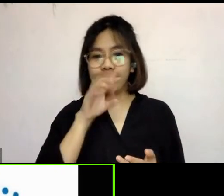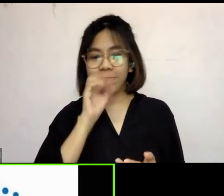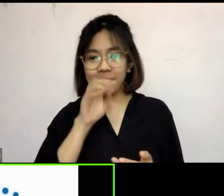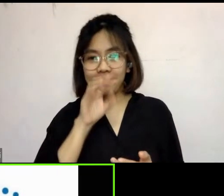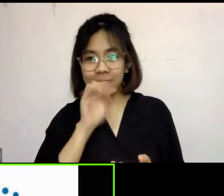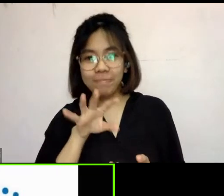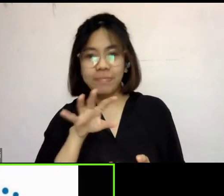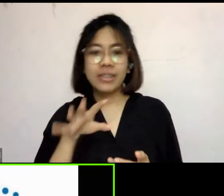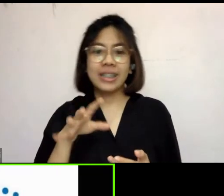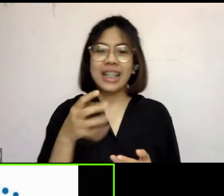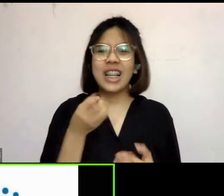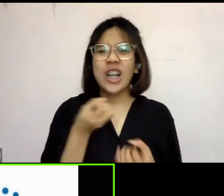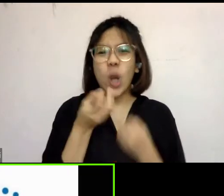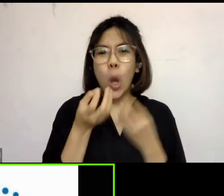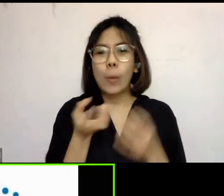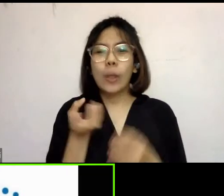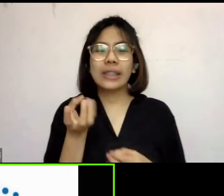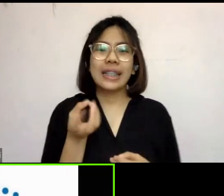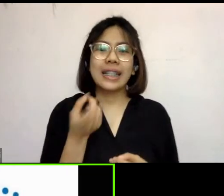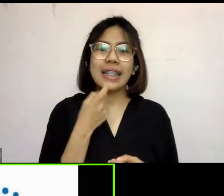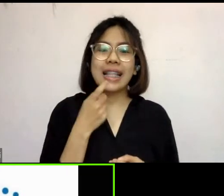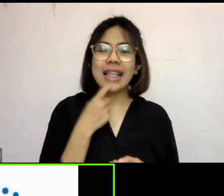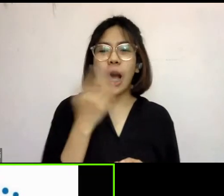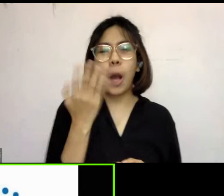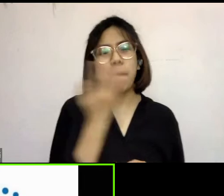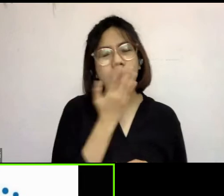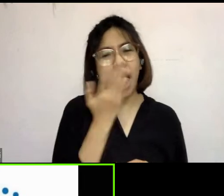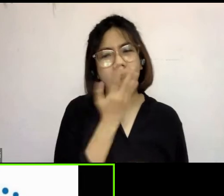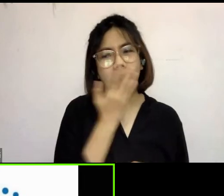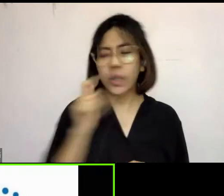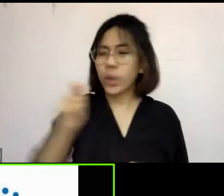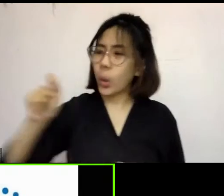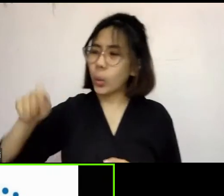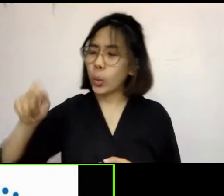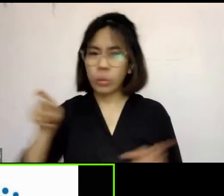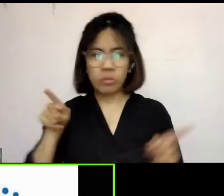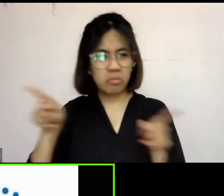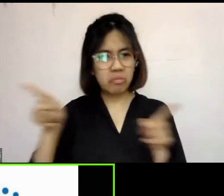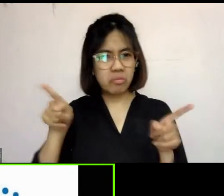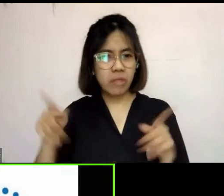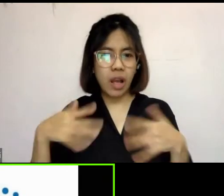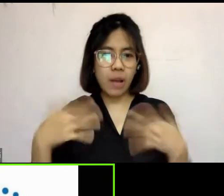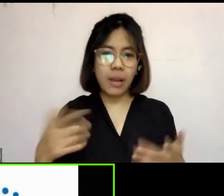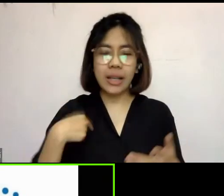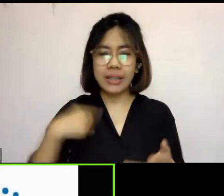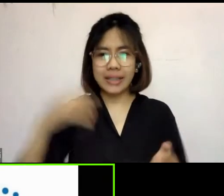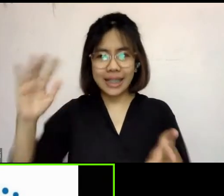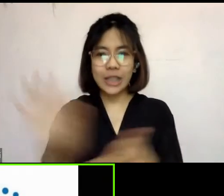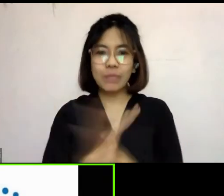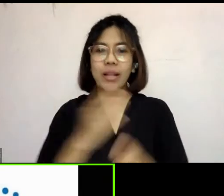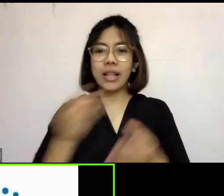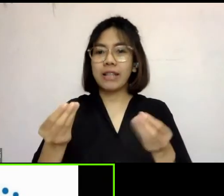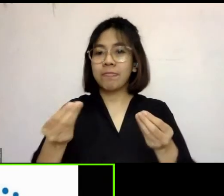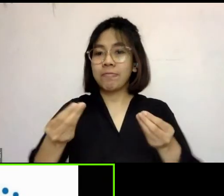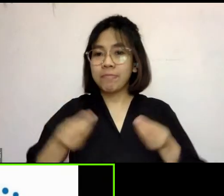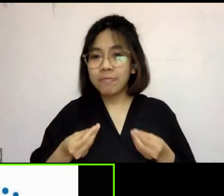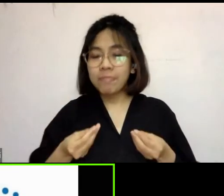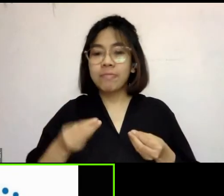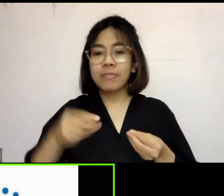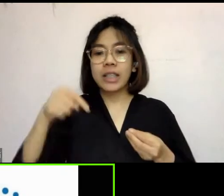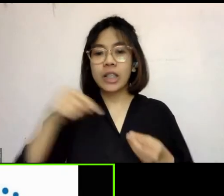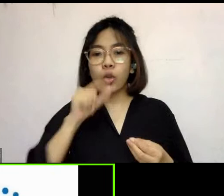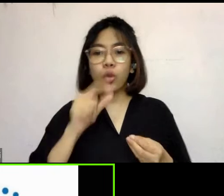ngomong sedikit tentang bahasa dan hukum dan saya menganggap kesempatan ini bukanlah kesempatan untuk